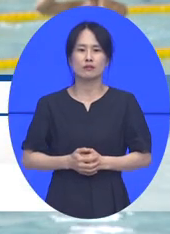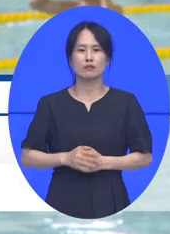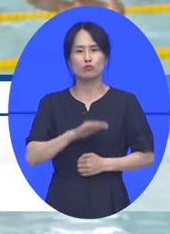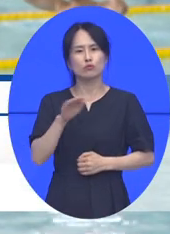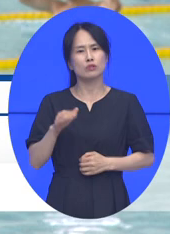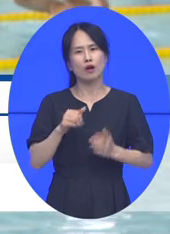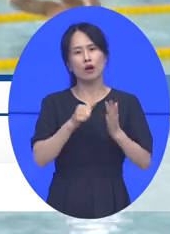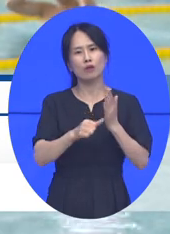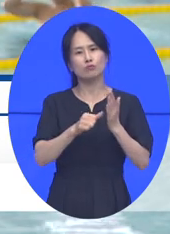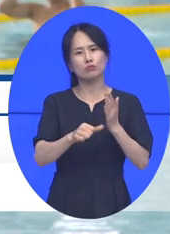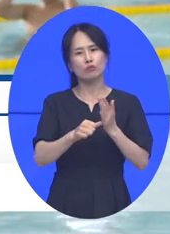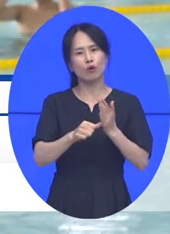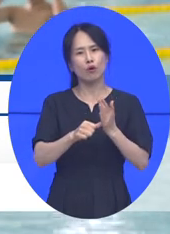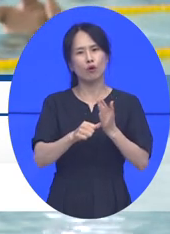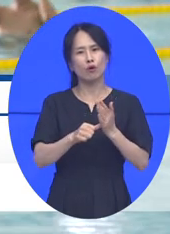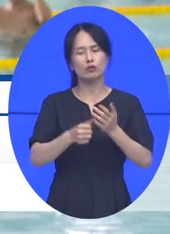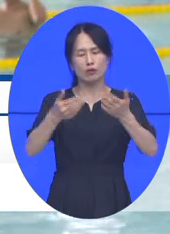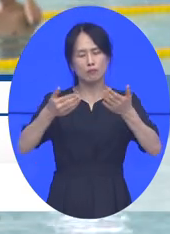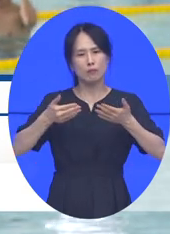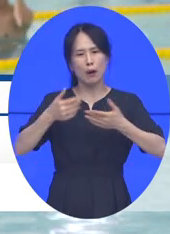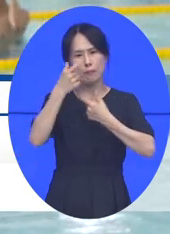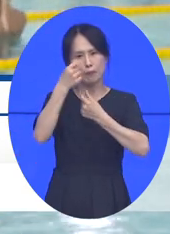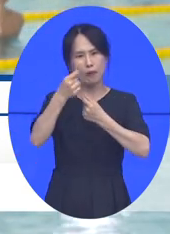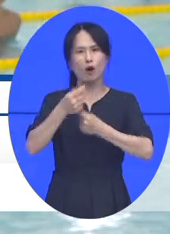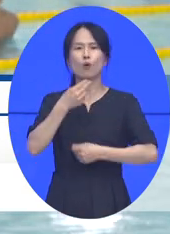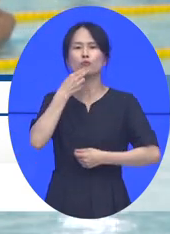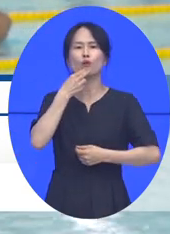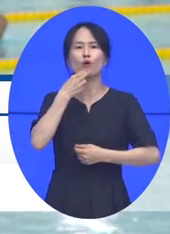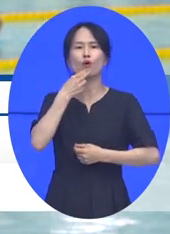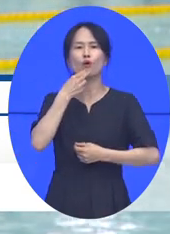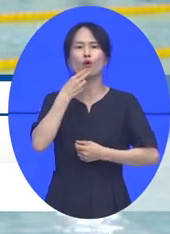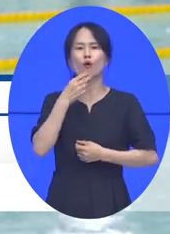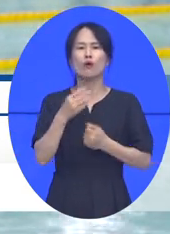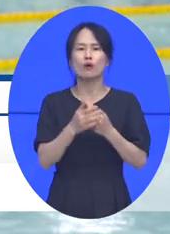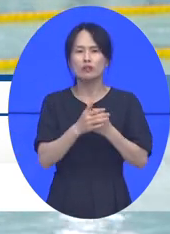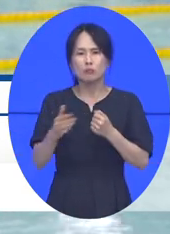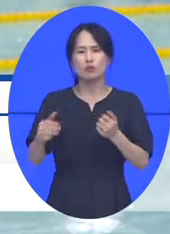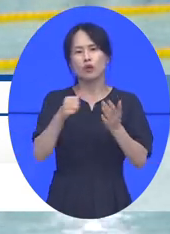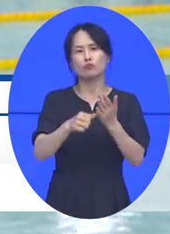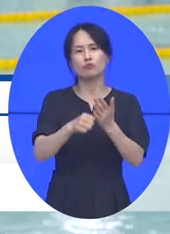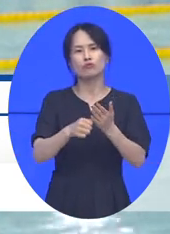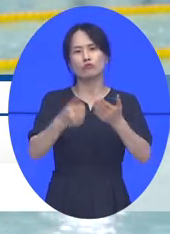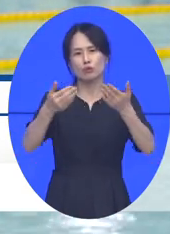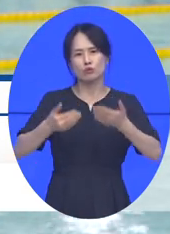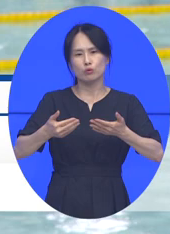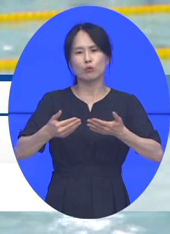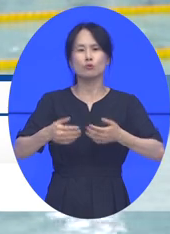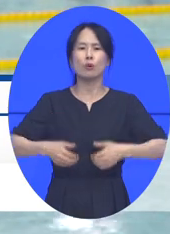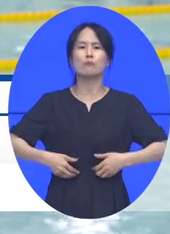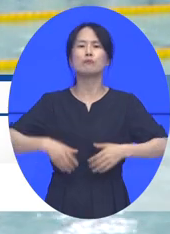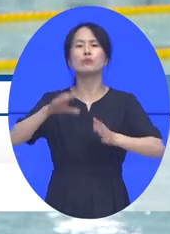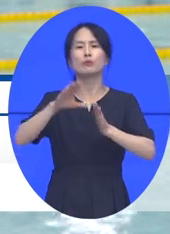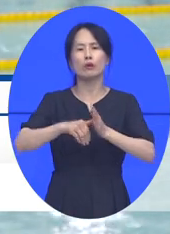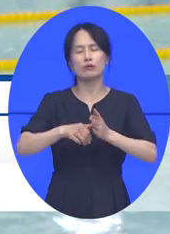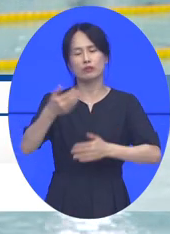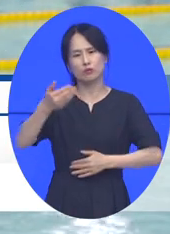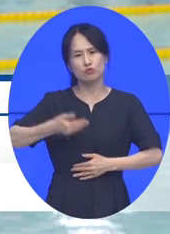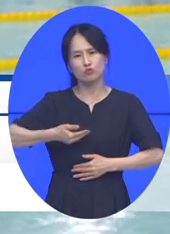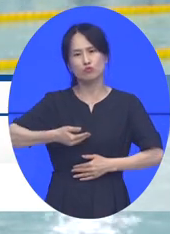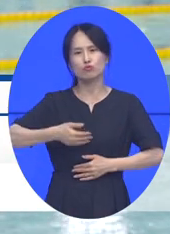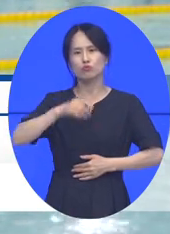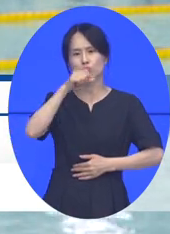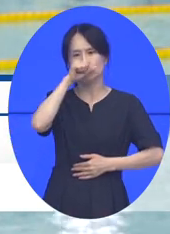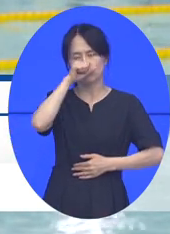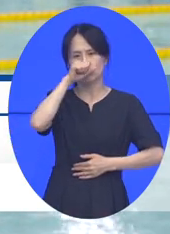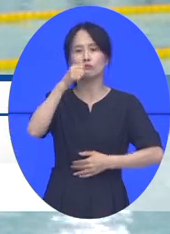뭐 장비가 제때 나오지 않았던 경우가 좀 있었어가지고 이제 장비 부분에서 좀 원활하게